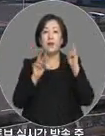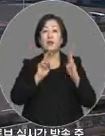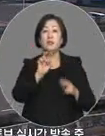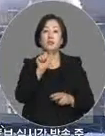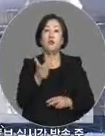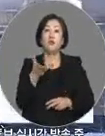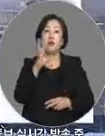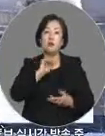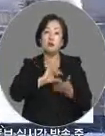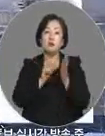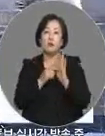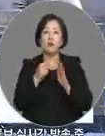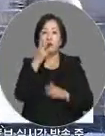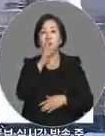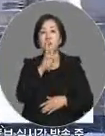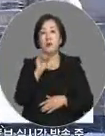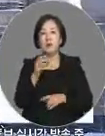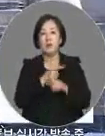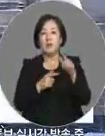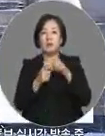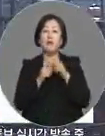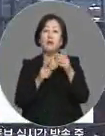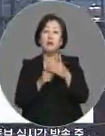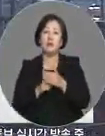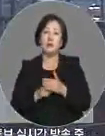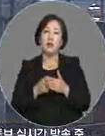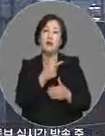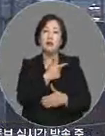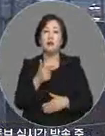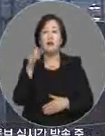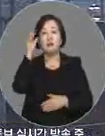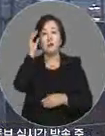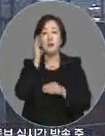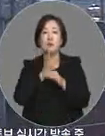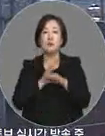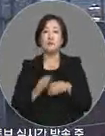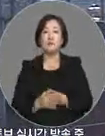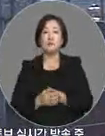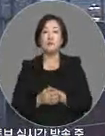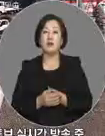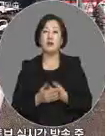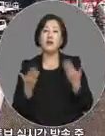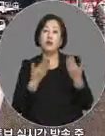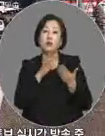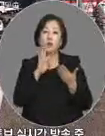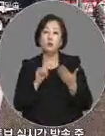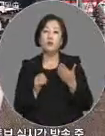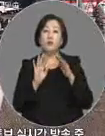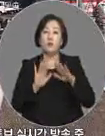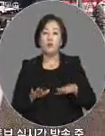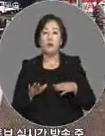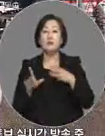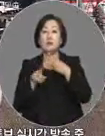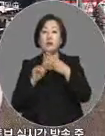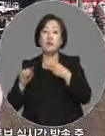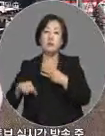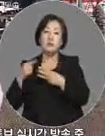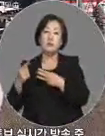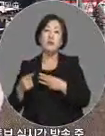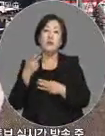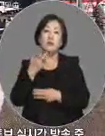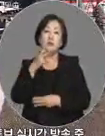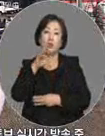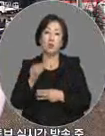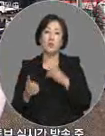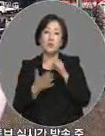원 이상의 검진 비용을 절감할 수 있을 것으로 기대하고 있습니다. 고용노동부는 일단 3월부터 참여 사업장